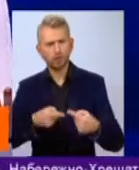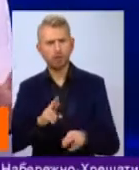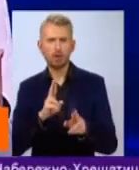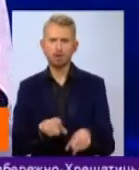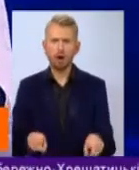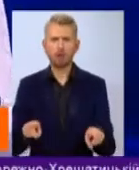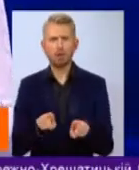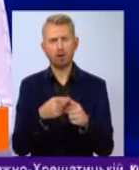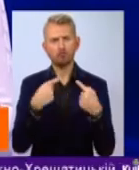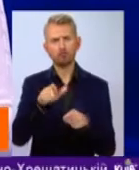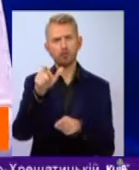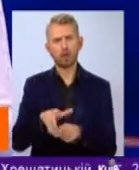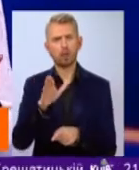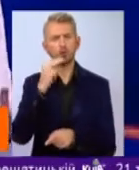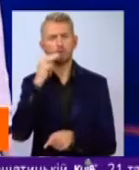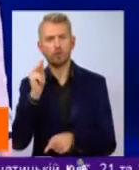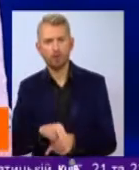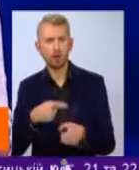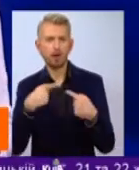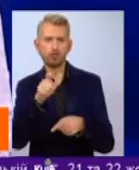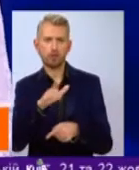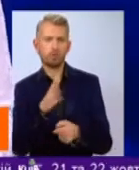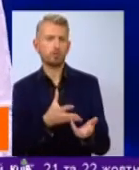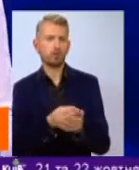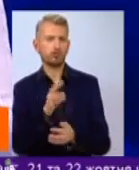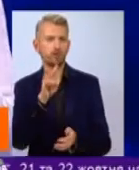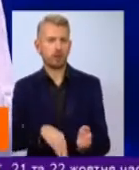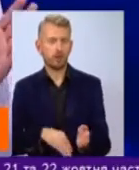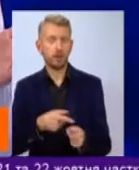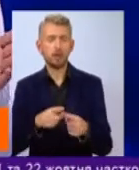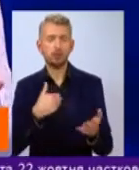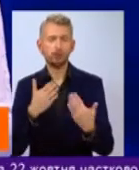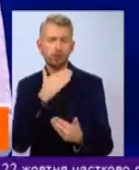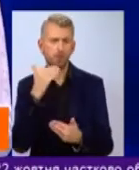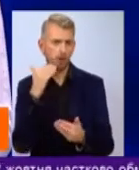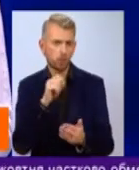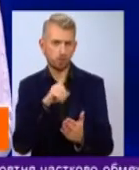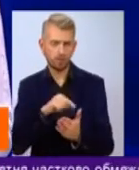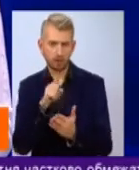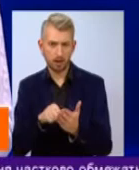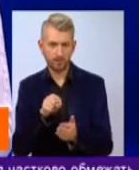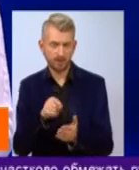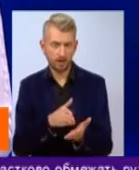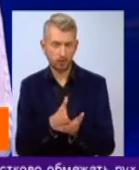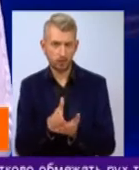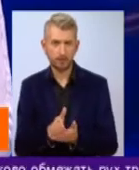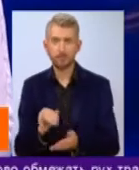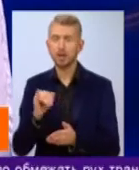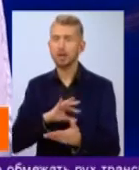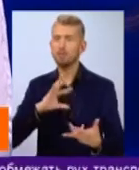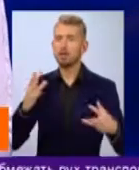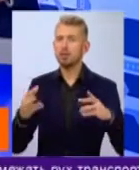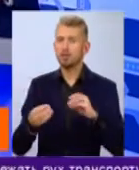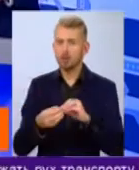так, інша людина буде винувата, а інша буде платити штраф. Це стосується багатьох взагалі питань в цій галузі. Ну і підіб'ємо